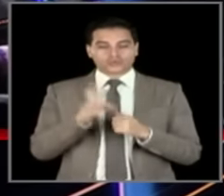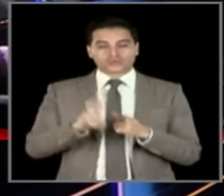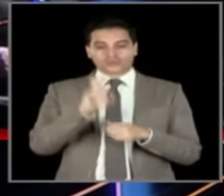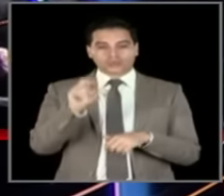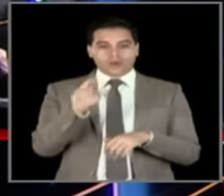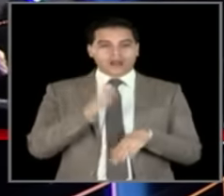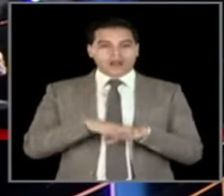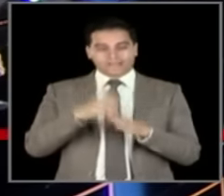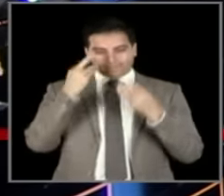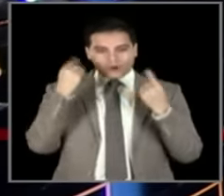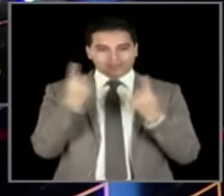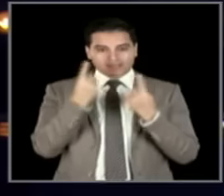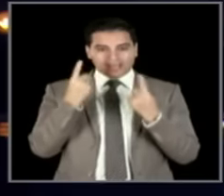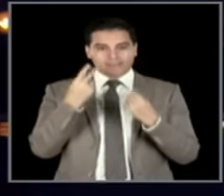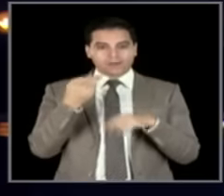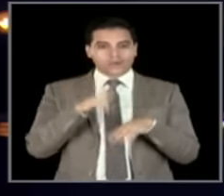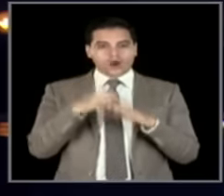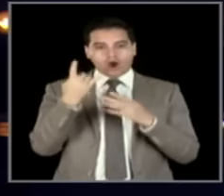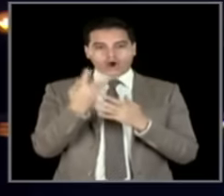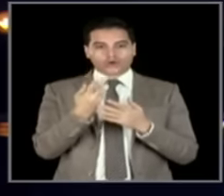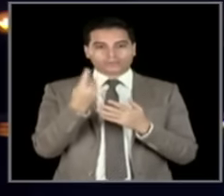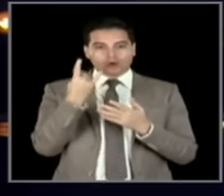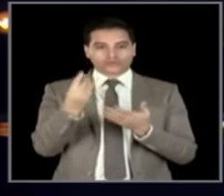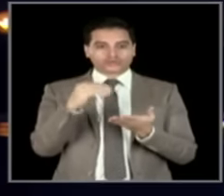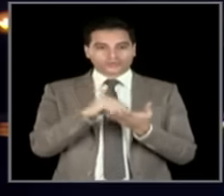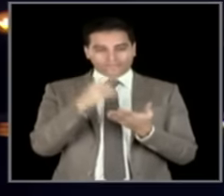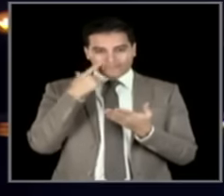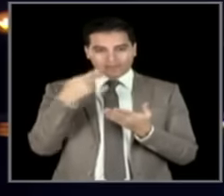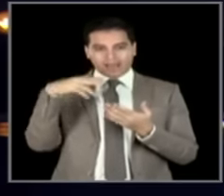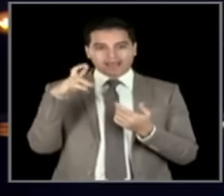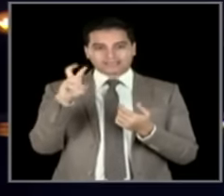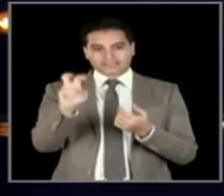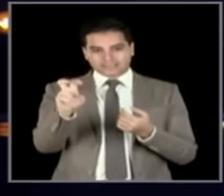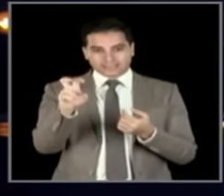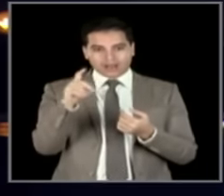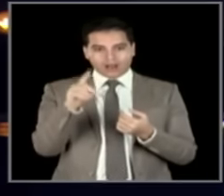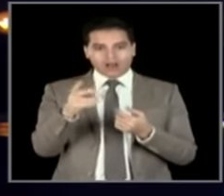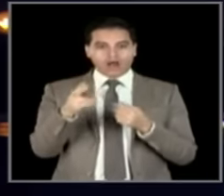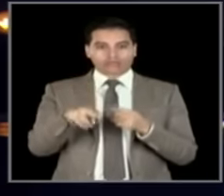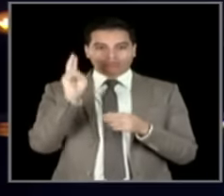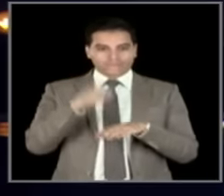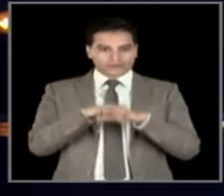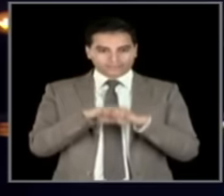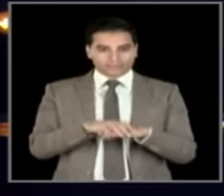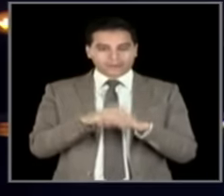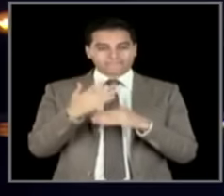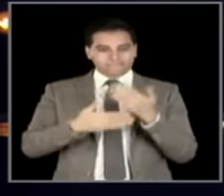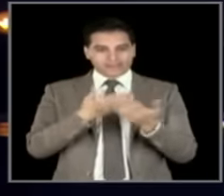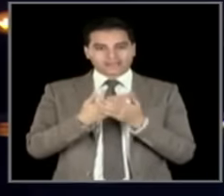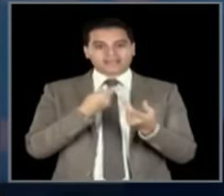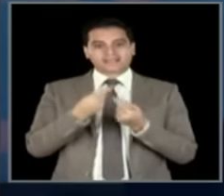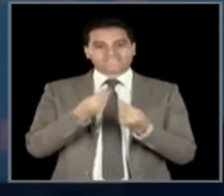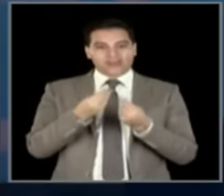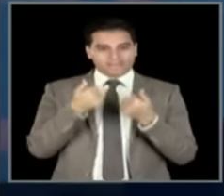وسؤال في المعلومات العامة بعشر نقاط: عزة اخطفي البازر وبعد كده